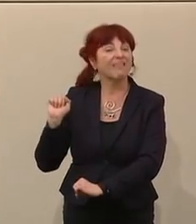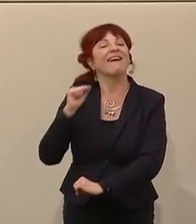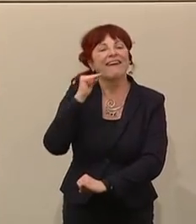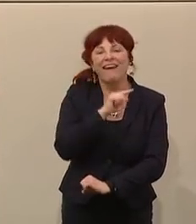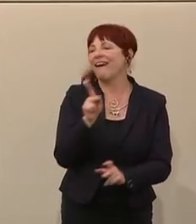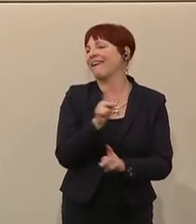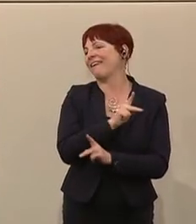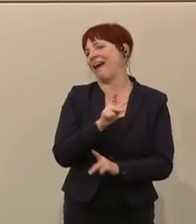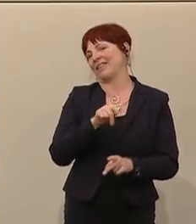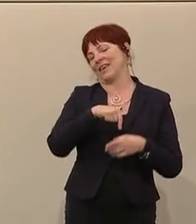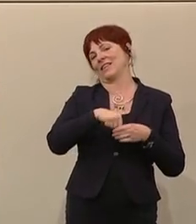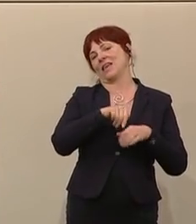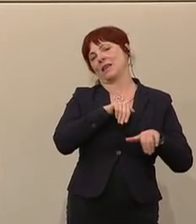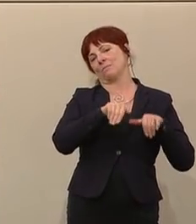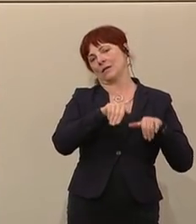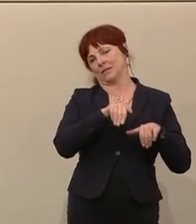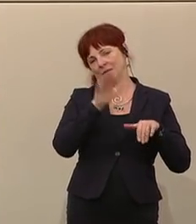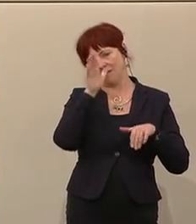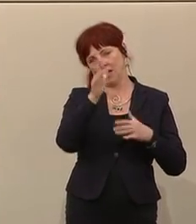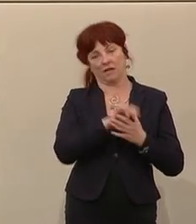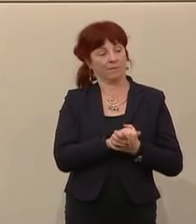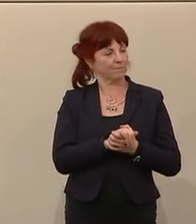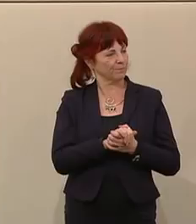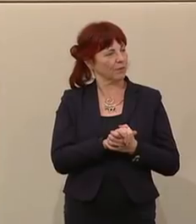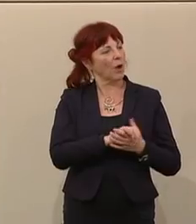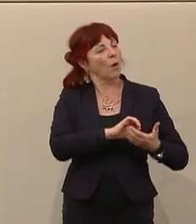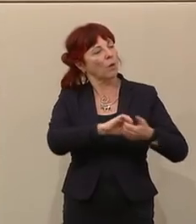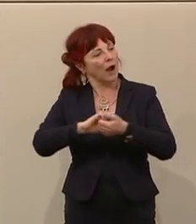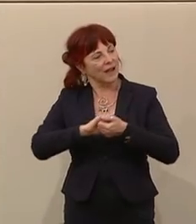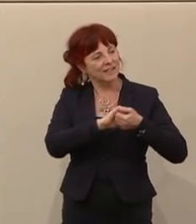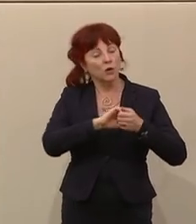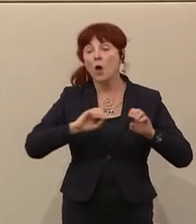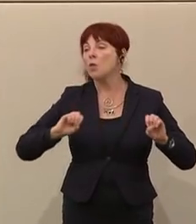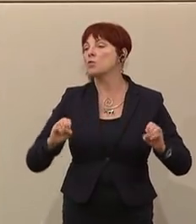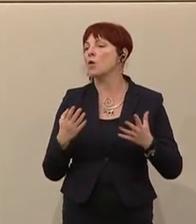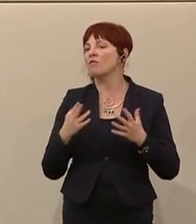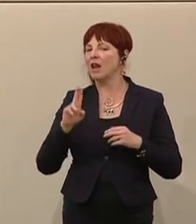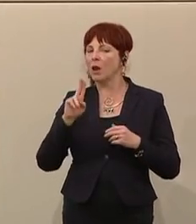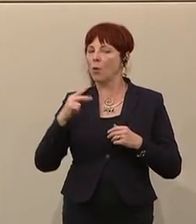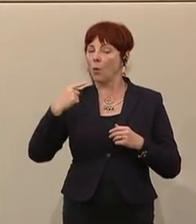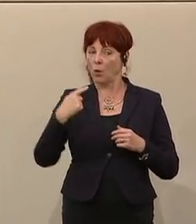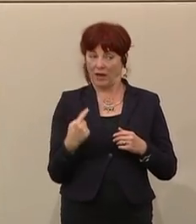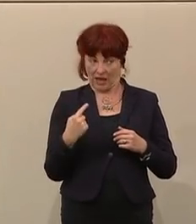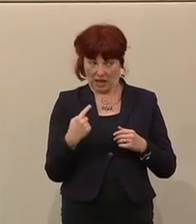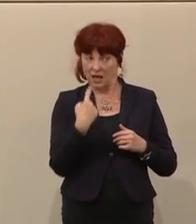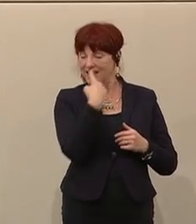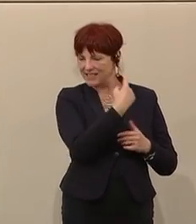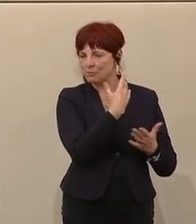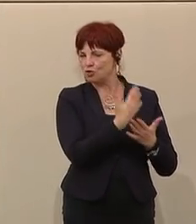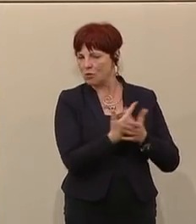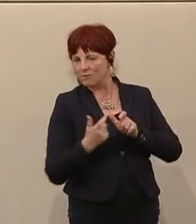ich meine, Sie haben ja als Koalition mit der Novelle zum UG verhindert, dass es solche Studenten weiterhin